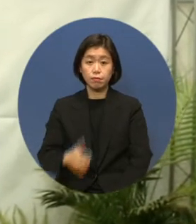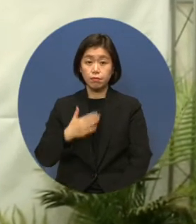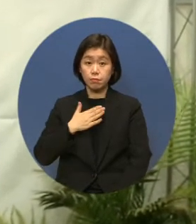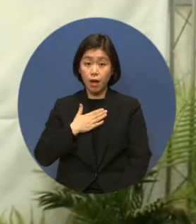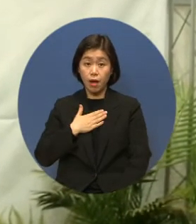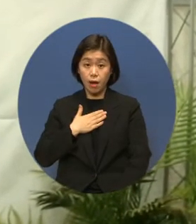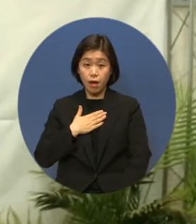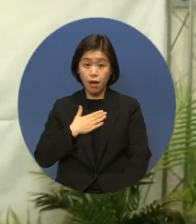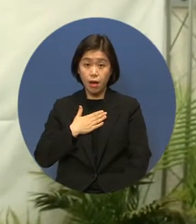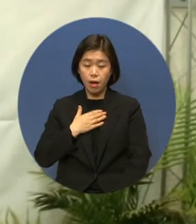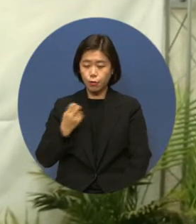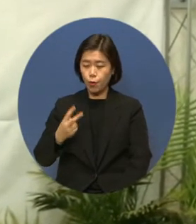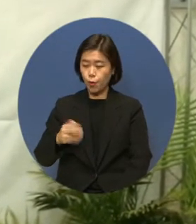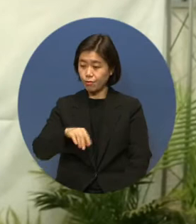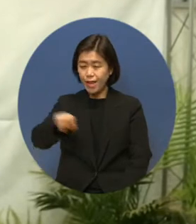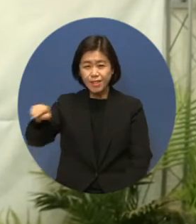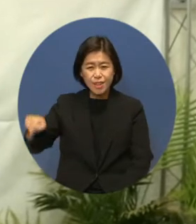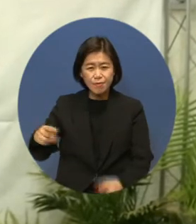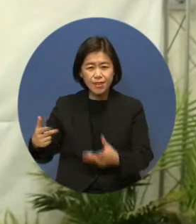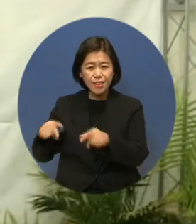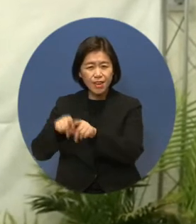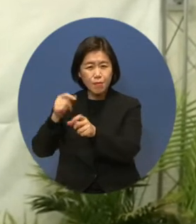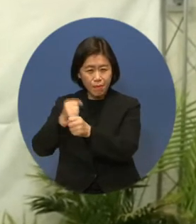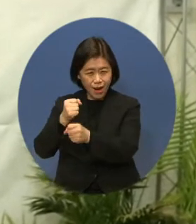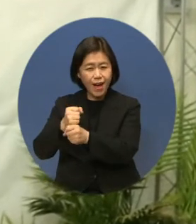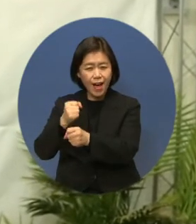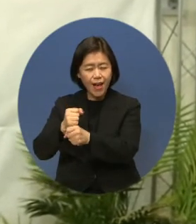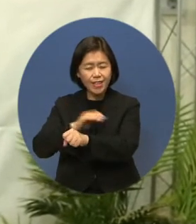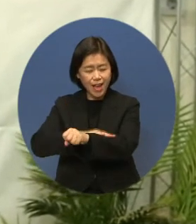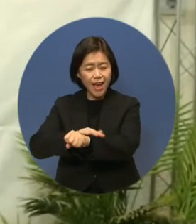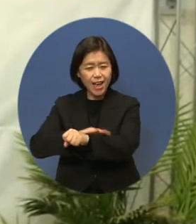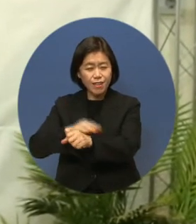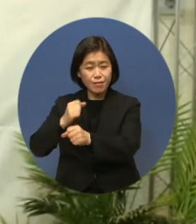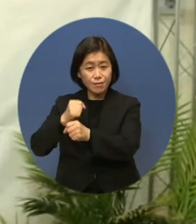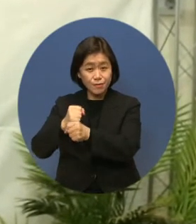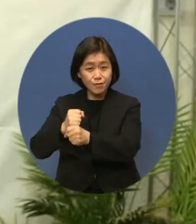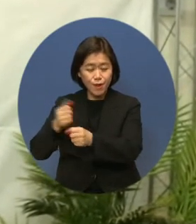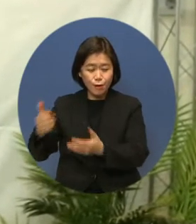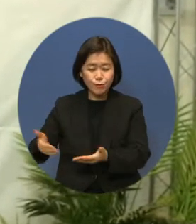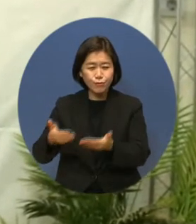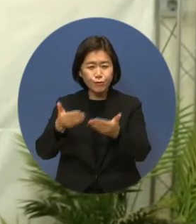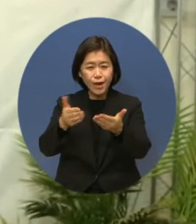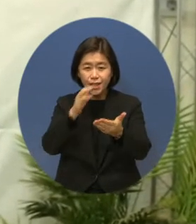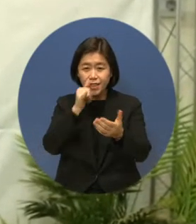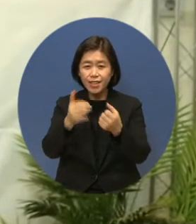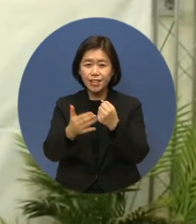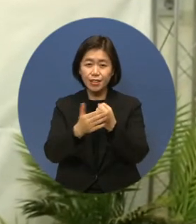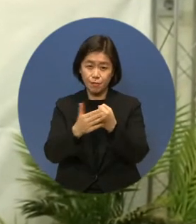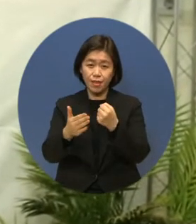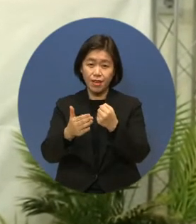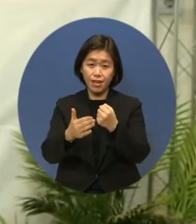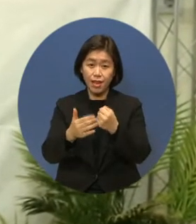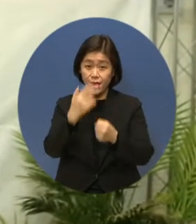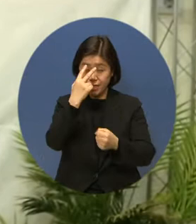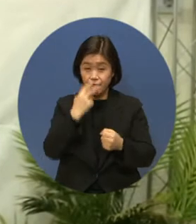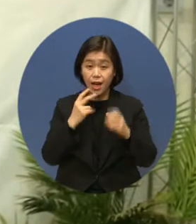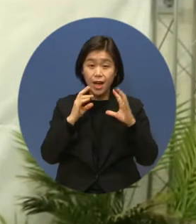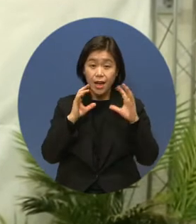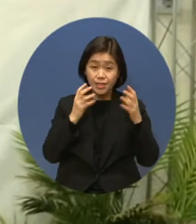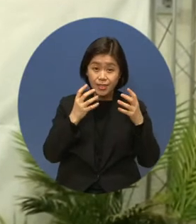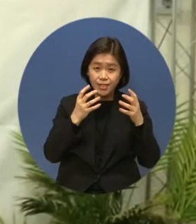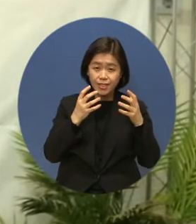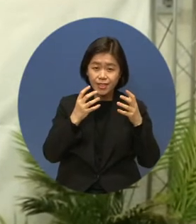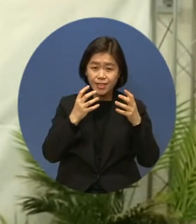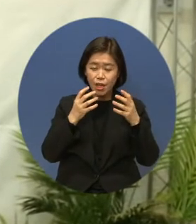사람들이 다른 분들이 잘 만든 거 기증되니까 약간